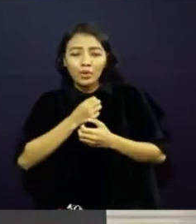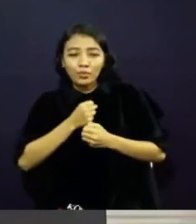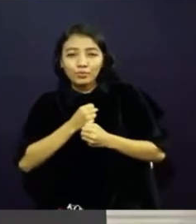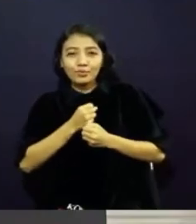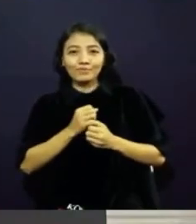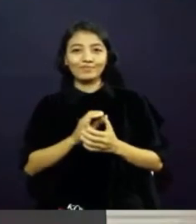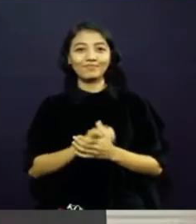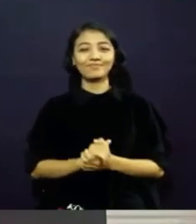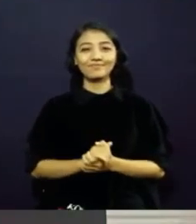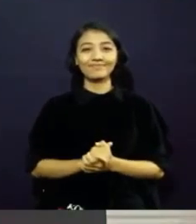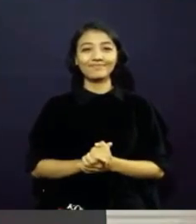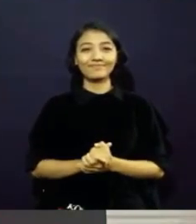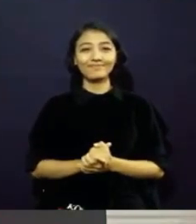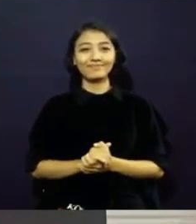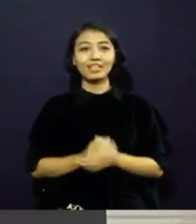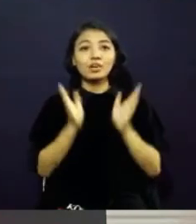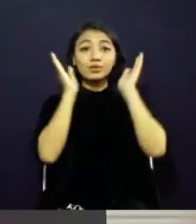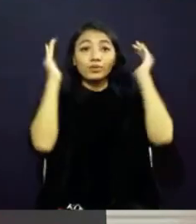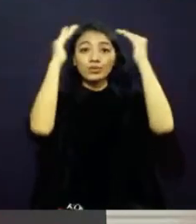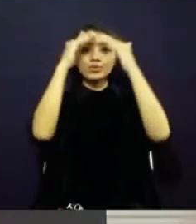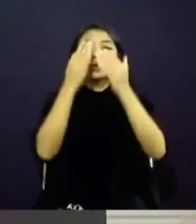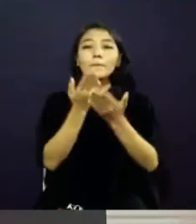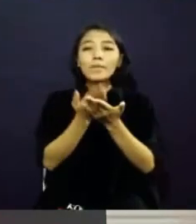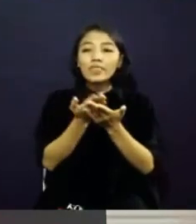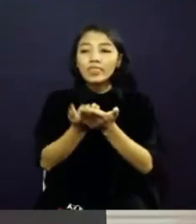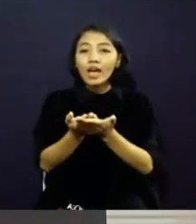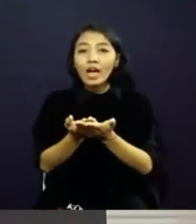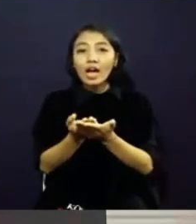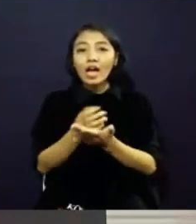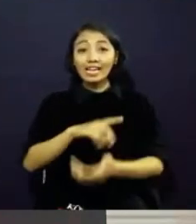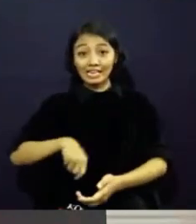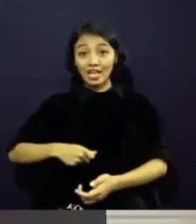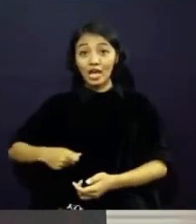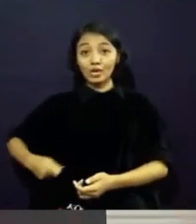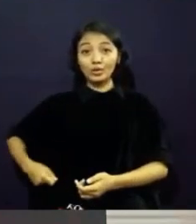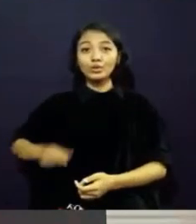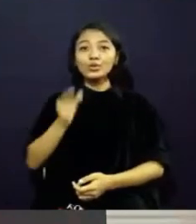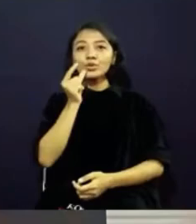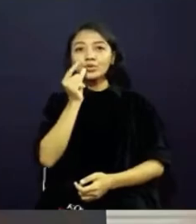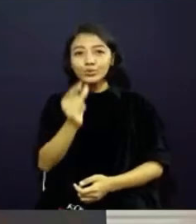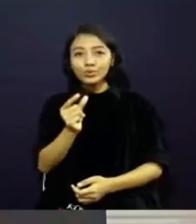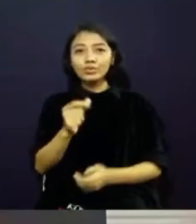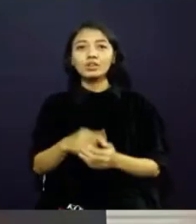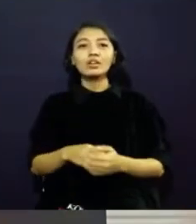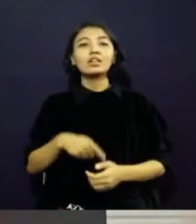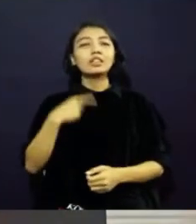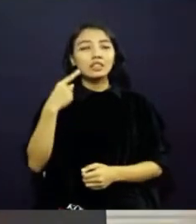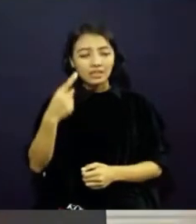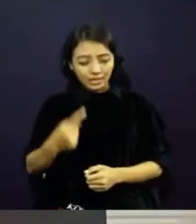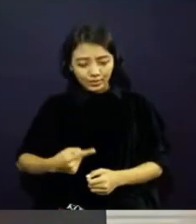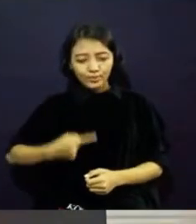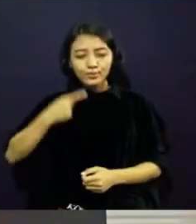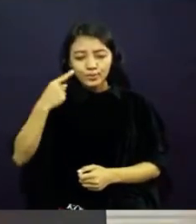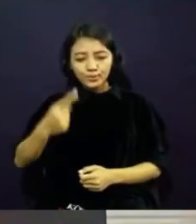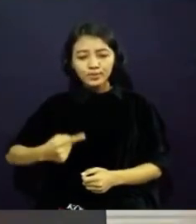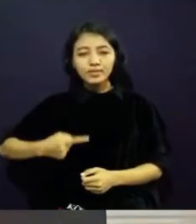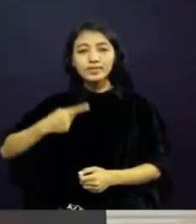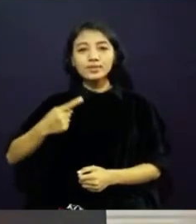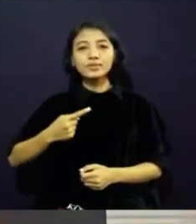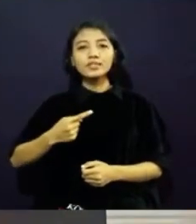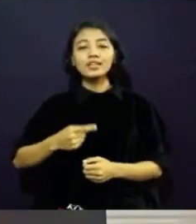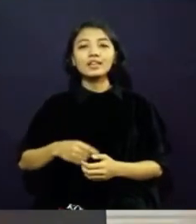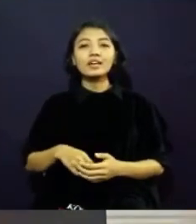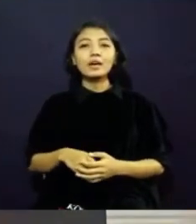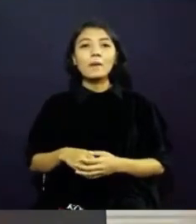Hari ini saya minta kalian untuk tidak jemu-jemu merayakan ekaristi sebagai santapan rohani